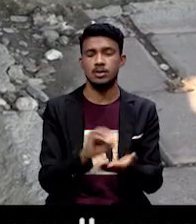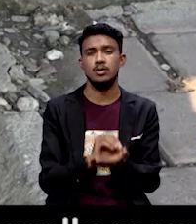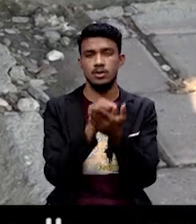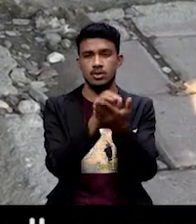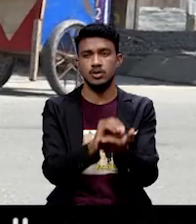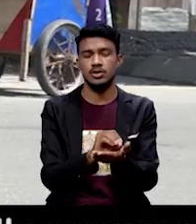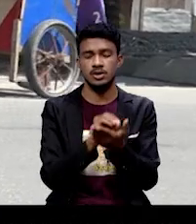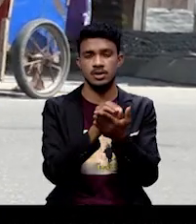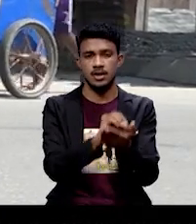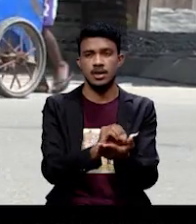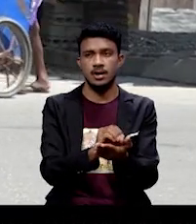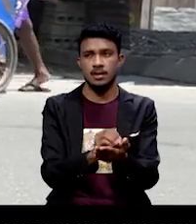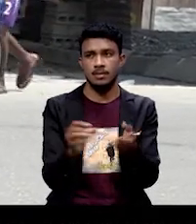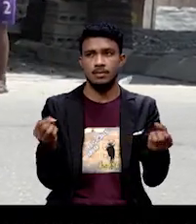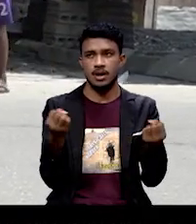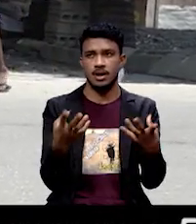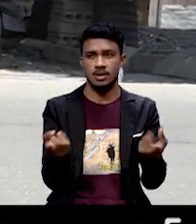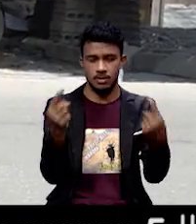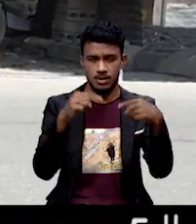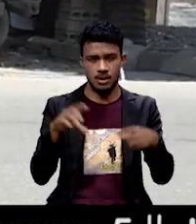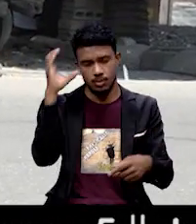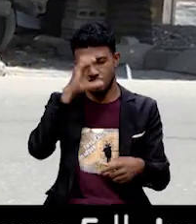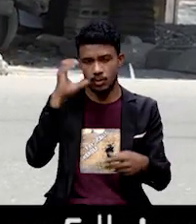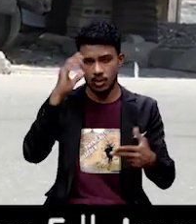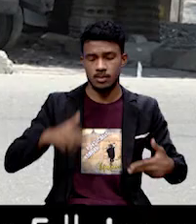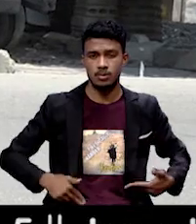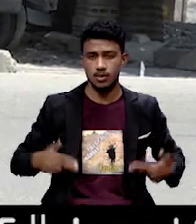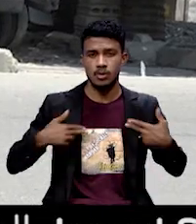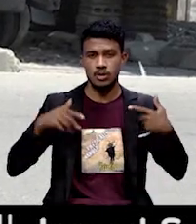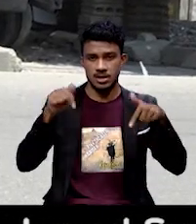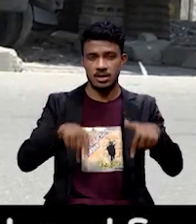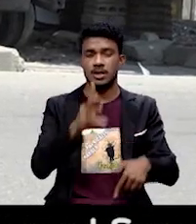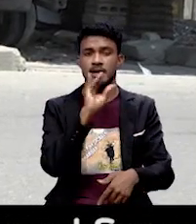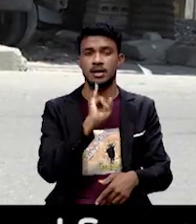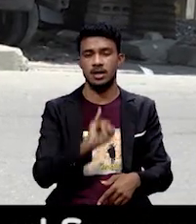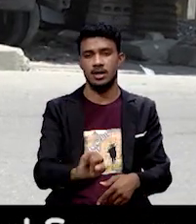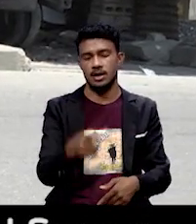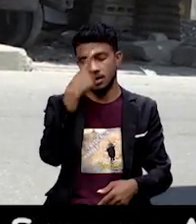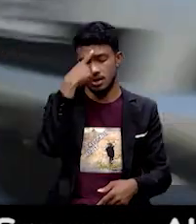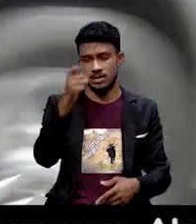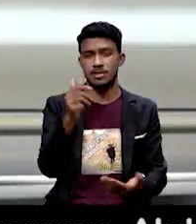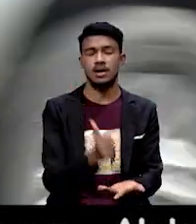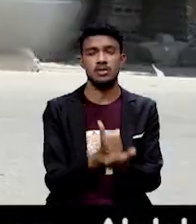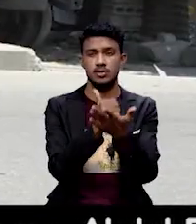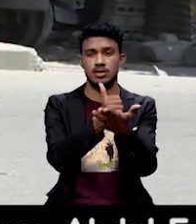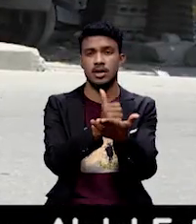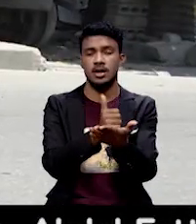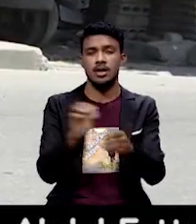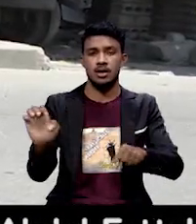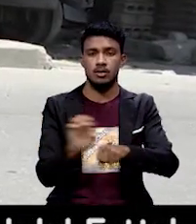ambenu Raioa barak mai buka moris iha dili. Tandeit atu ajuda ekonomia